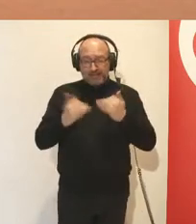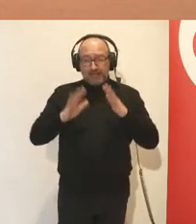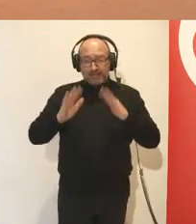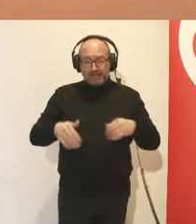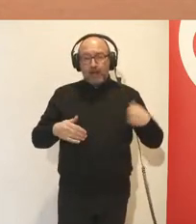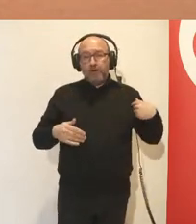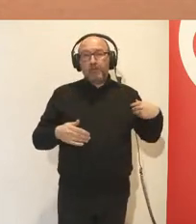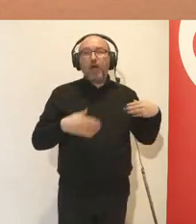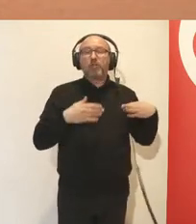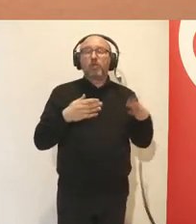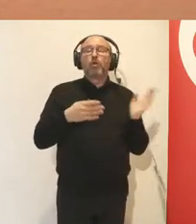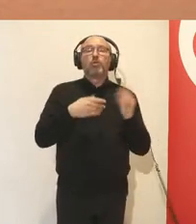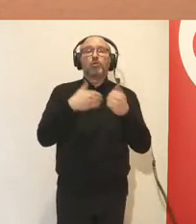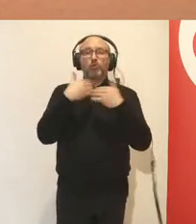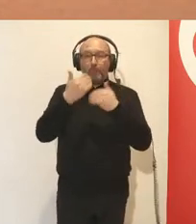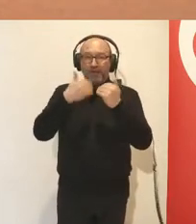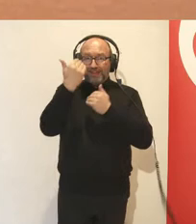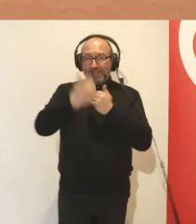hinaus